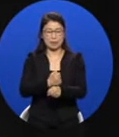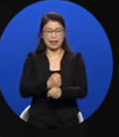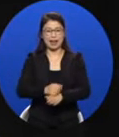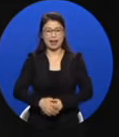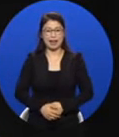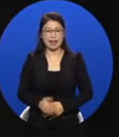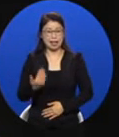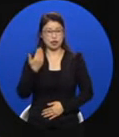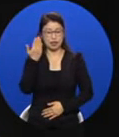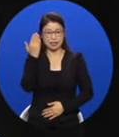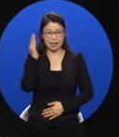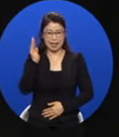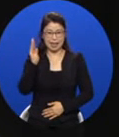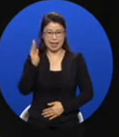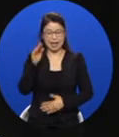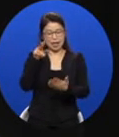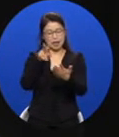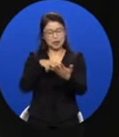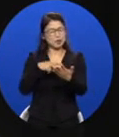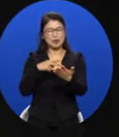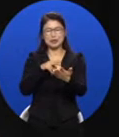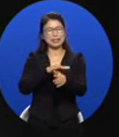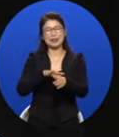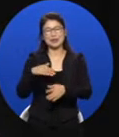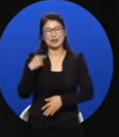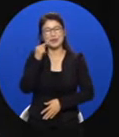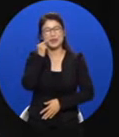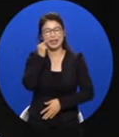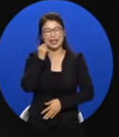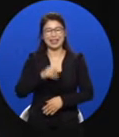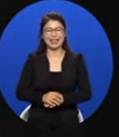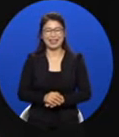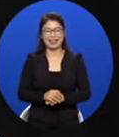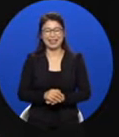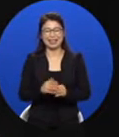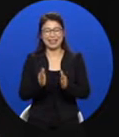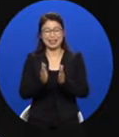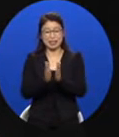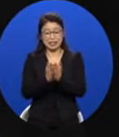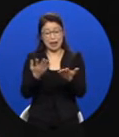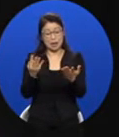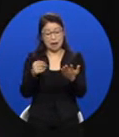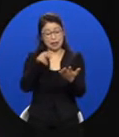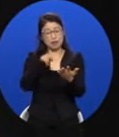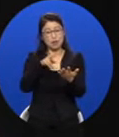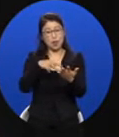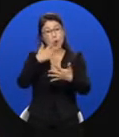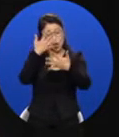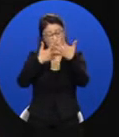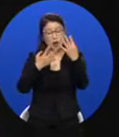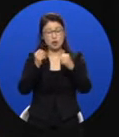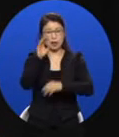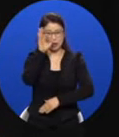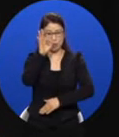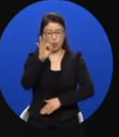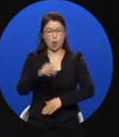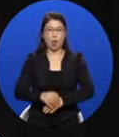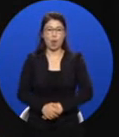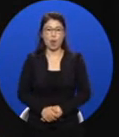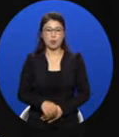독서를 최근에 독서는 잘 못하고 있습니다만 책을 즐겨 읽고 영화도 좀 많이 보고 또